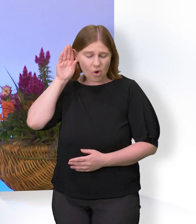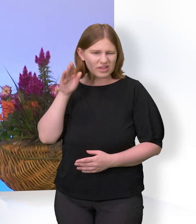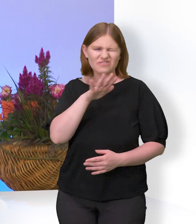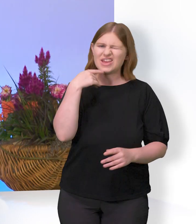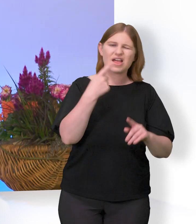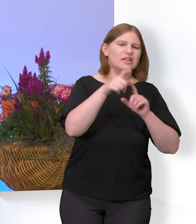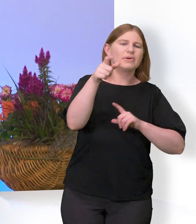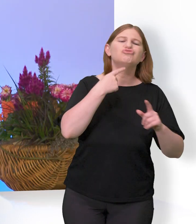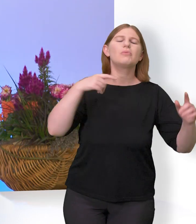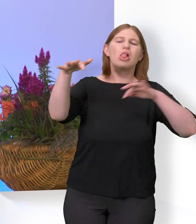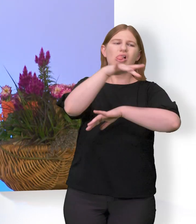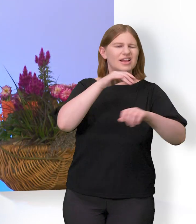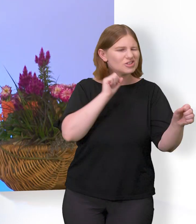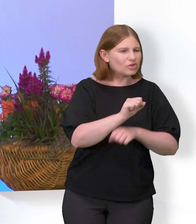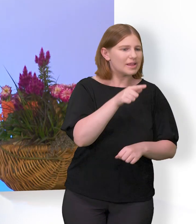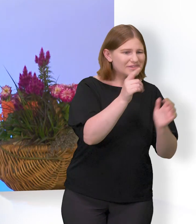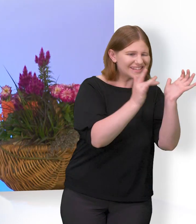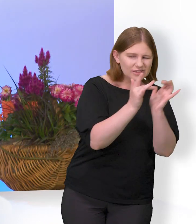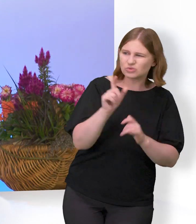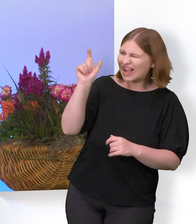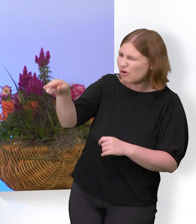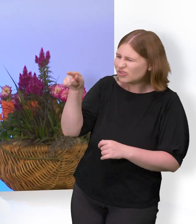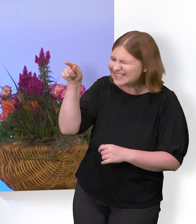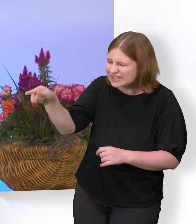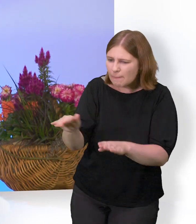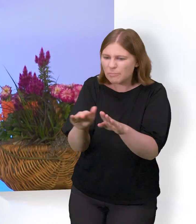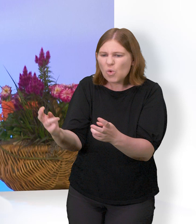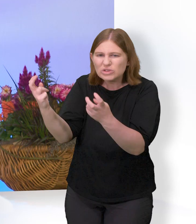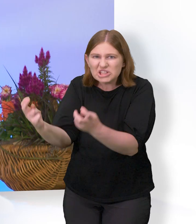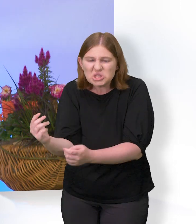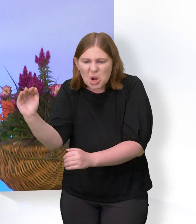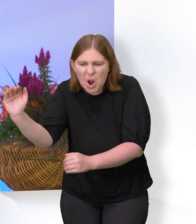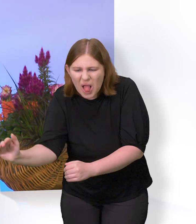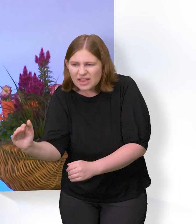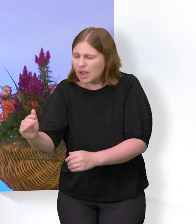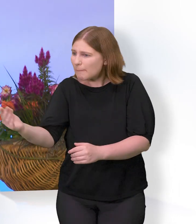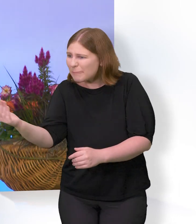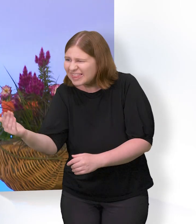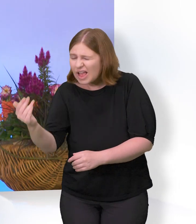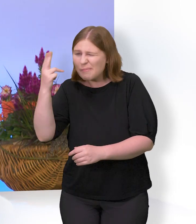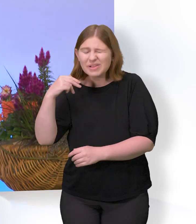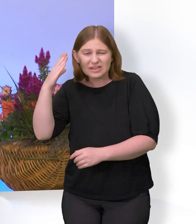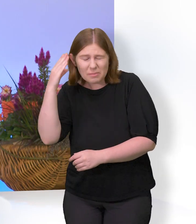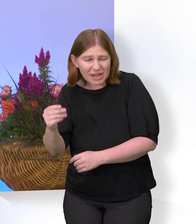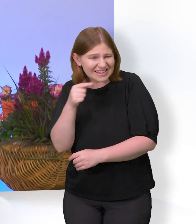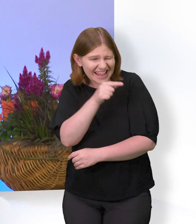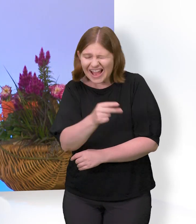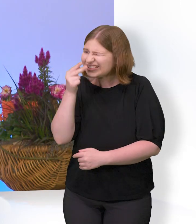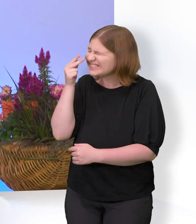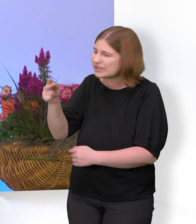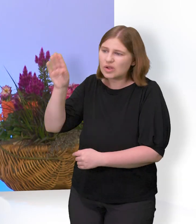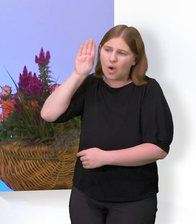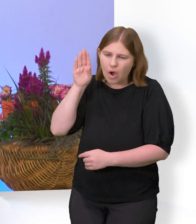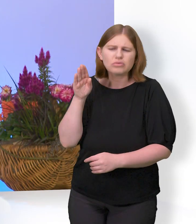ihn herum hört er den auf dem Boden sitzenden Bettler, den, um den sonst alle einen Bogen